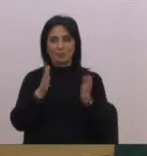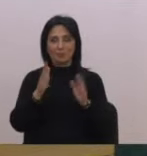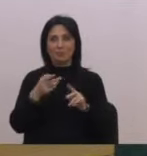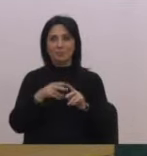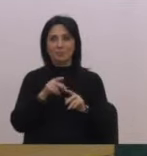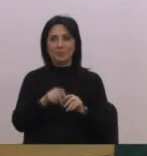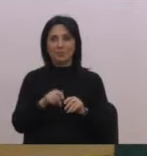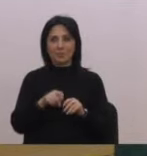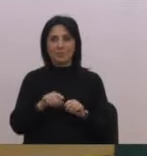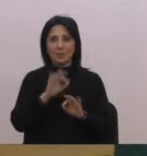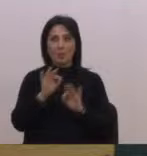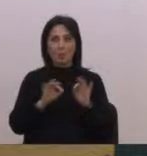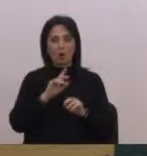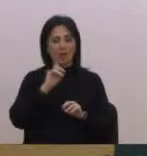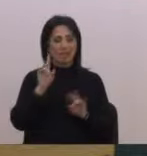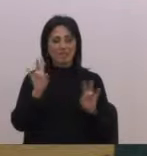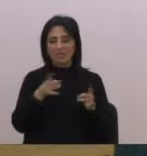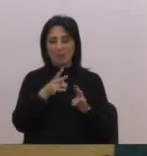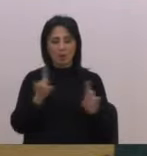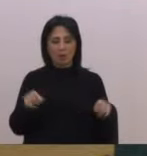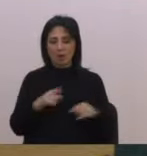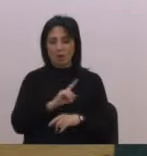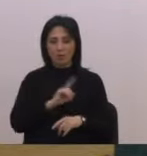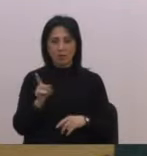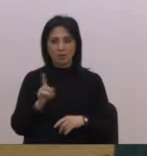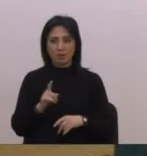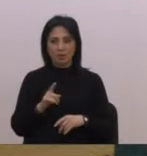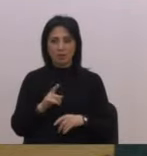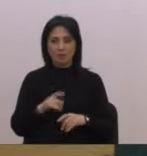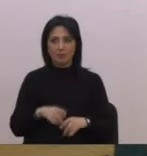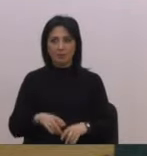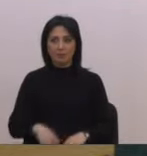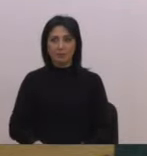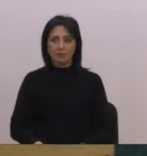ეს პროექტი წელს არ უნდა განხორციელდეს.